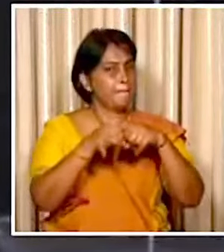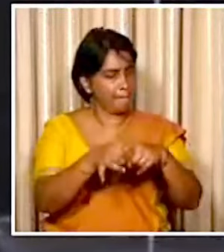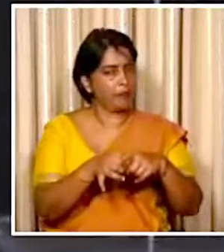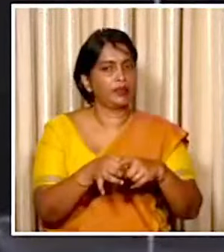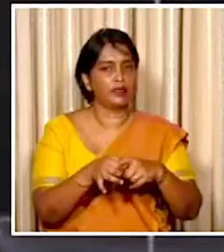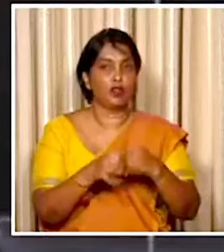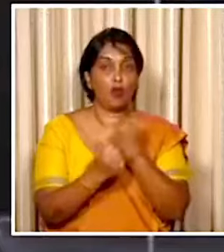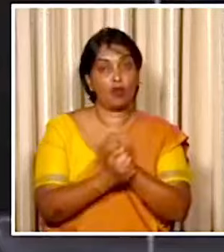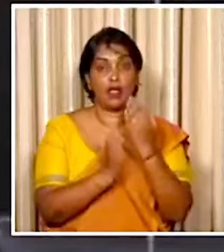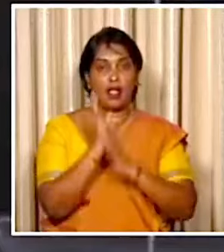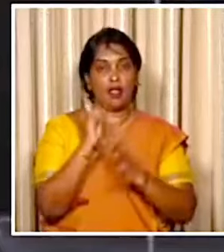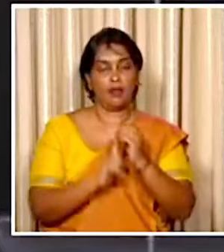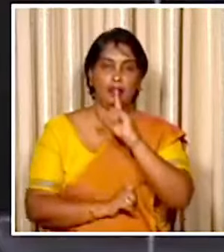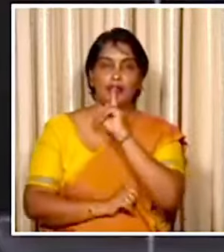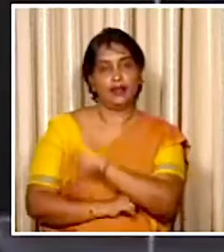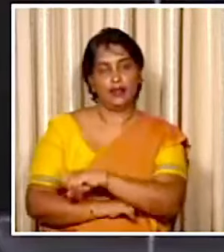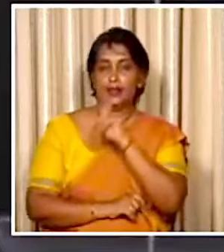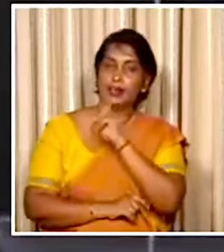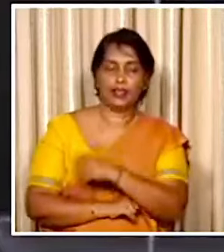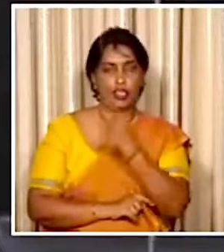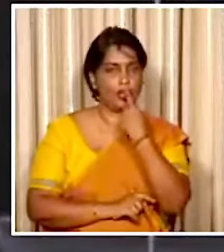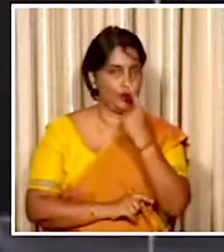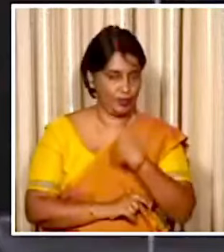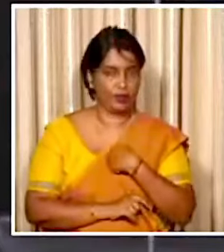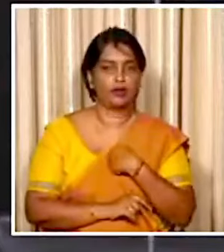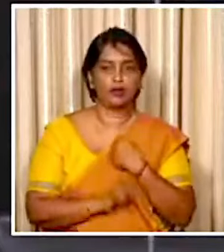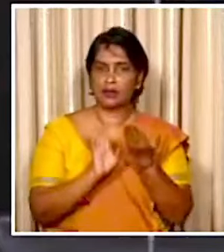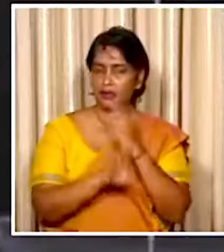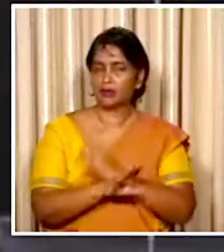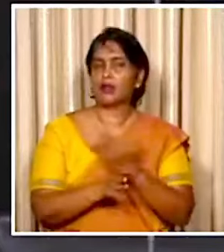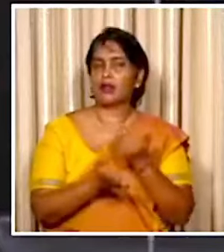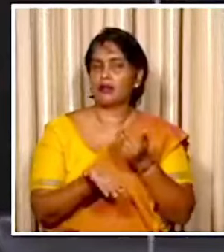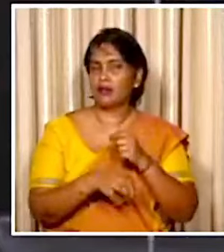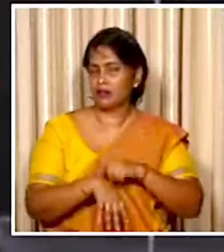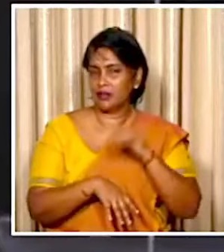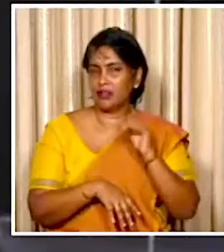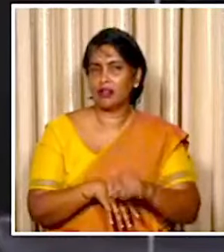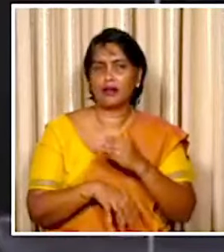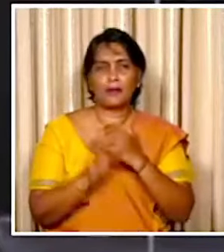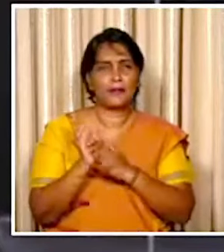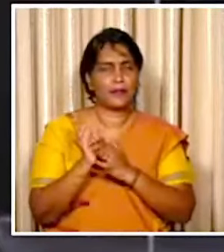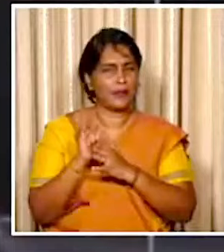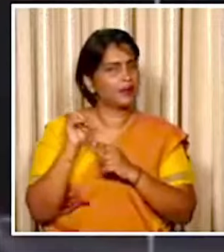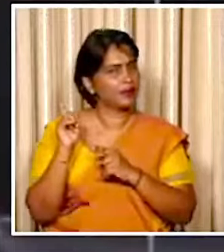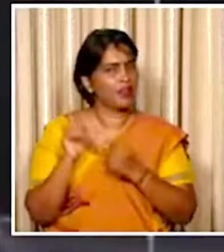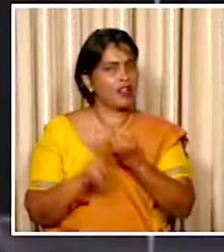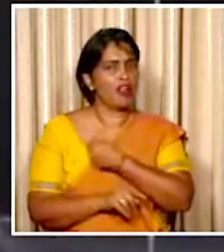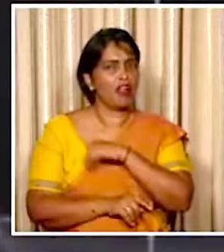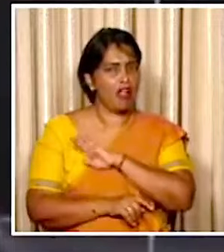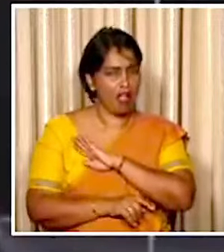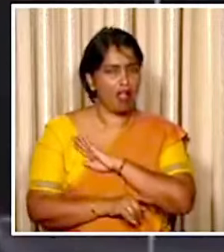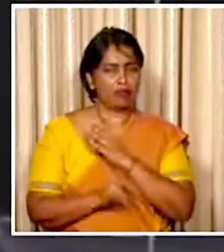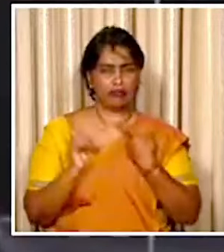එතුමාගේ අවධානයට යොමු කරනවා කියලා මේ සභාවේ කිව්වා දැන් මම මීට කලින් අවස්ථාවක අර මී නිවන පලානේ කියලා භික්ෂු